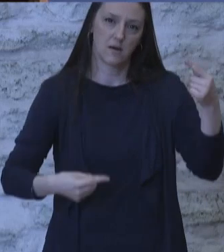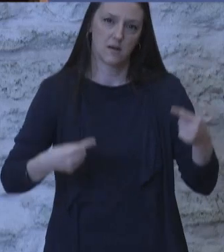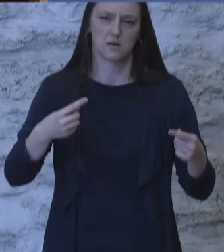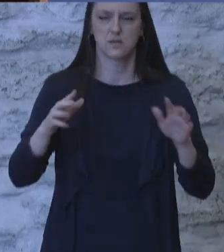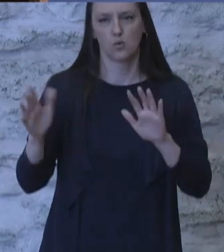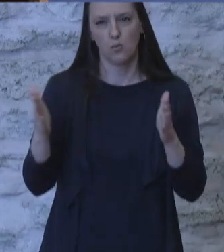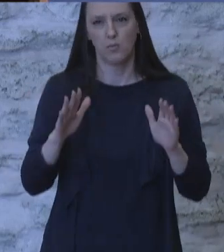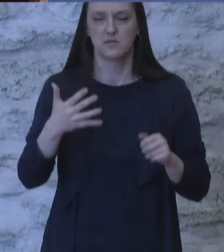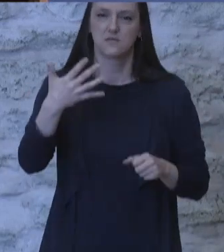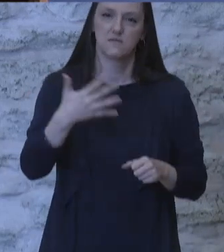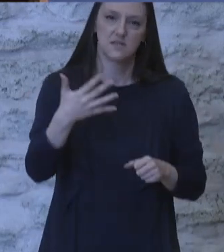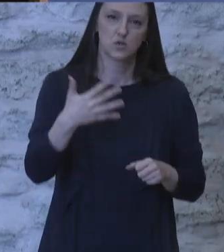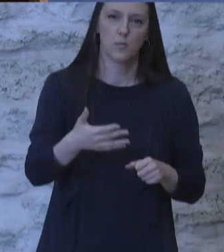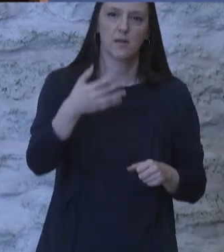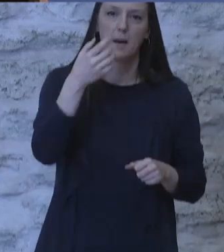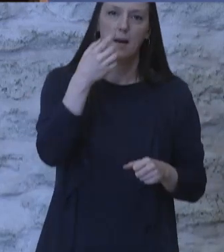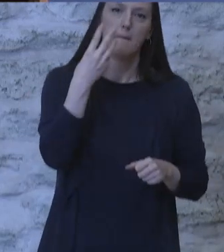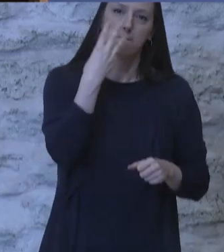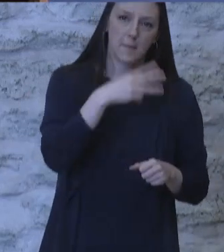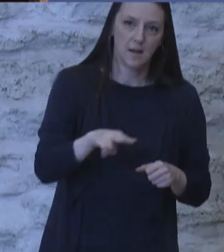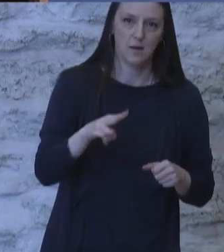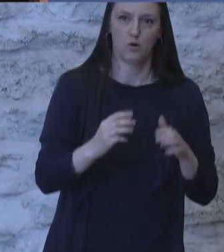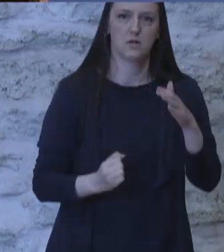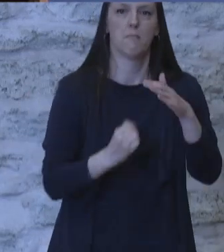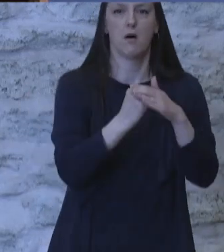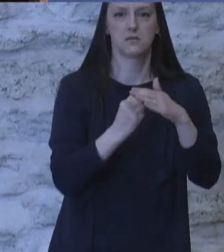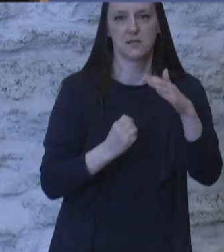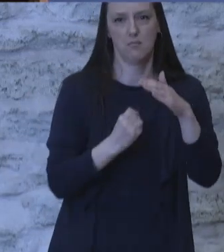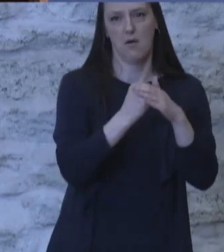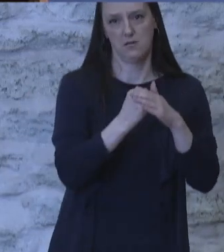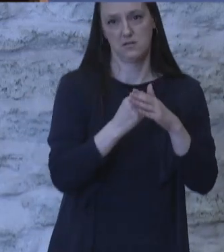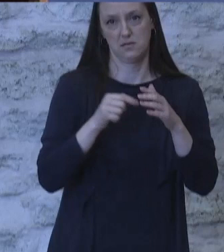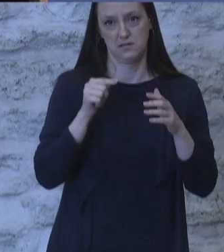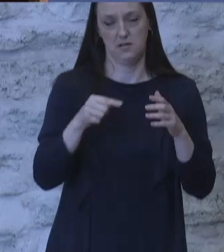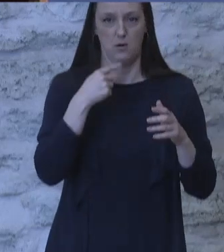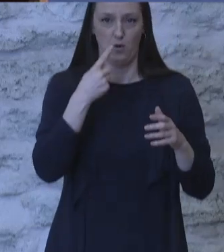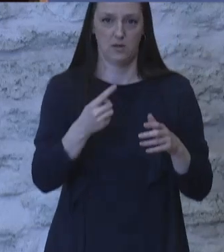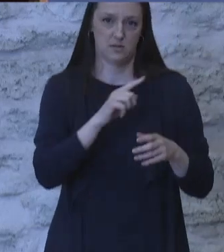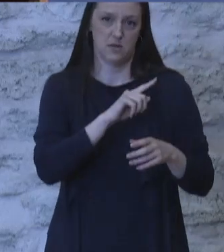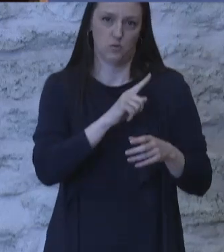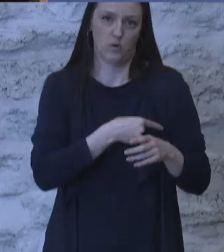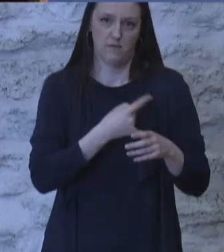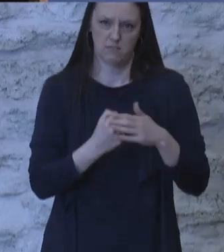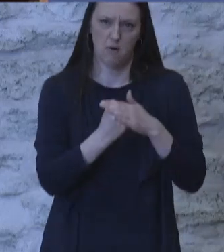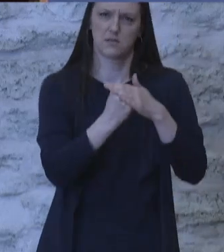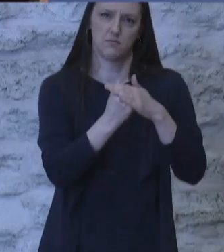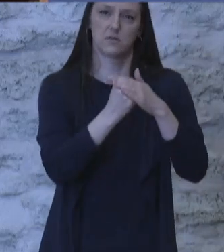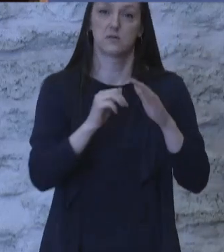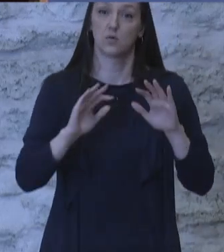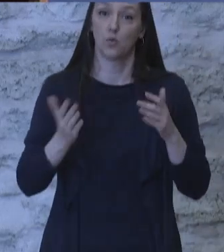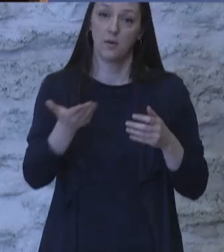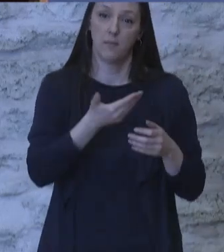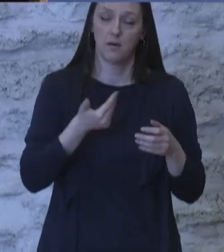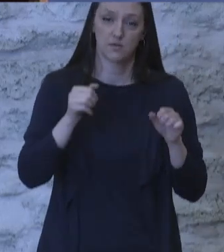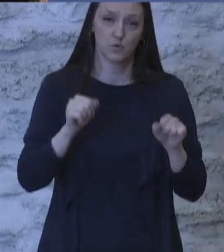miljonit maksimaalset ja seda maksimaalset rõhutudakse väga tugevasti, nii et kui arvestada, et me suudame riigikogus